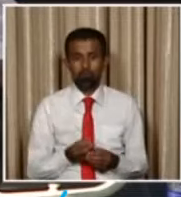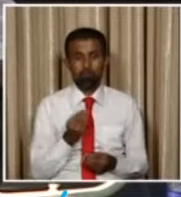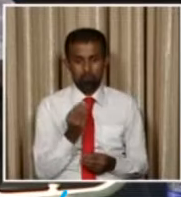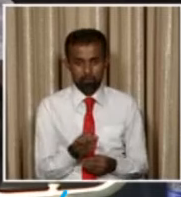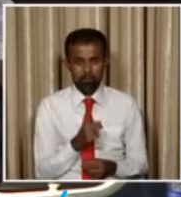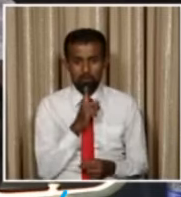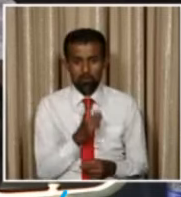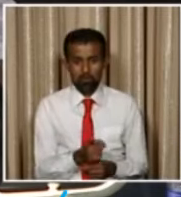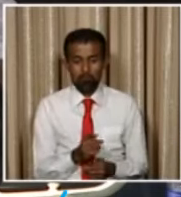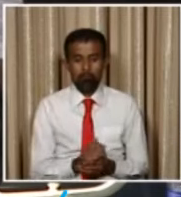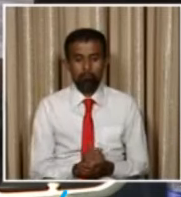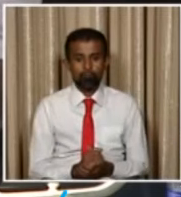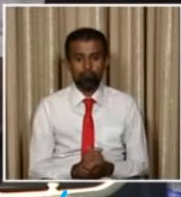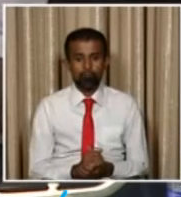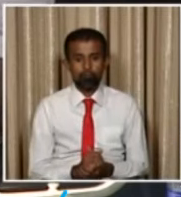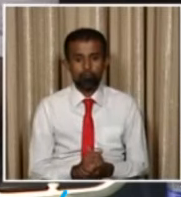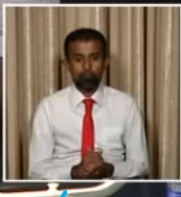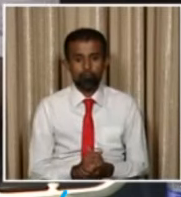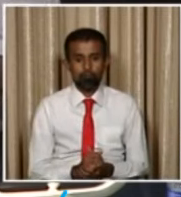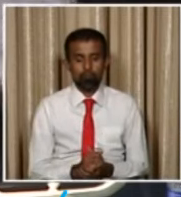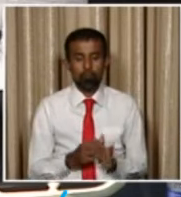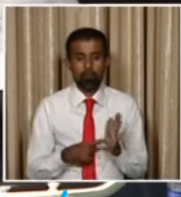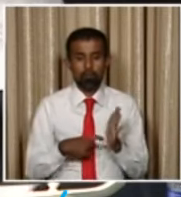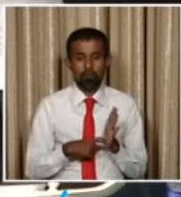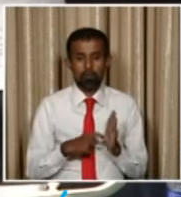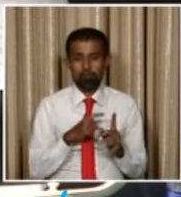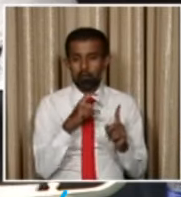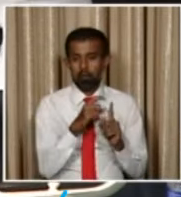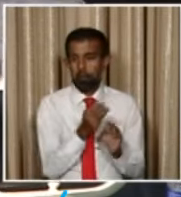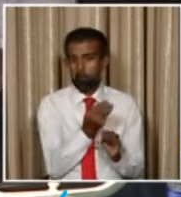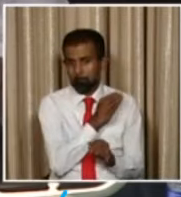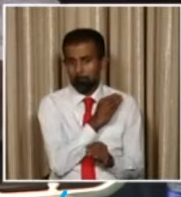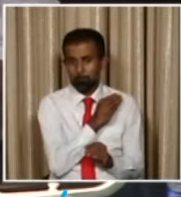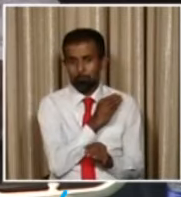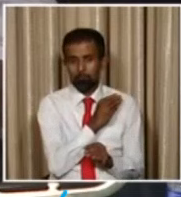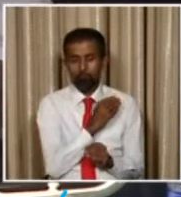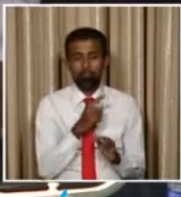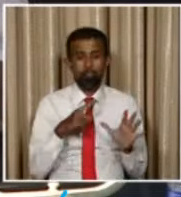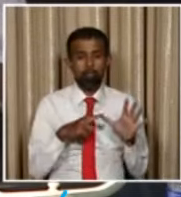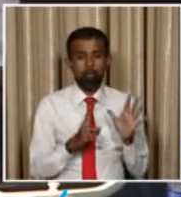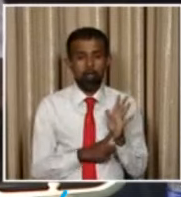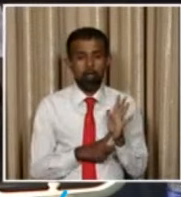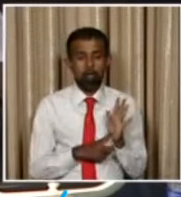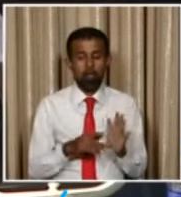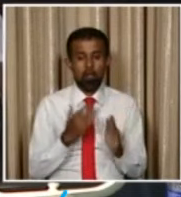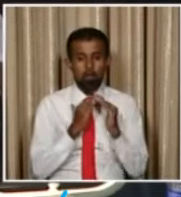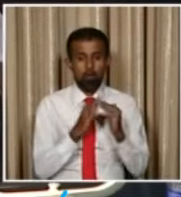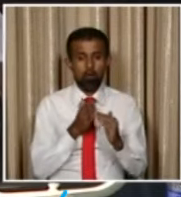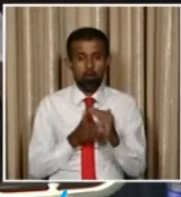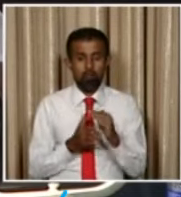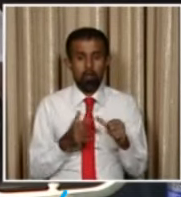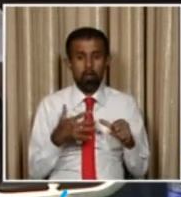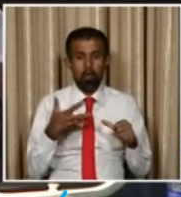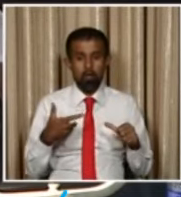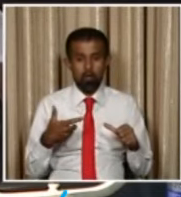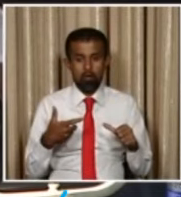விடுக்கின்றேன். திருவோணமலை மாவட்டத்திலே அண்மையிலே வெளிவந்த காப்போத்தோ உயர்தர பரீட்சையில் ஒரு பாடசாலையினுடைய பருவர்கள் வெளிவரவில்லை என்ற ஒரு